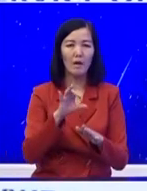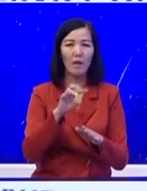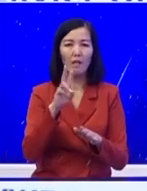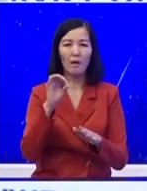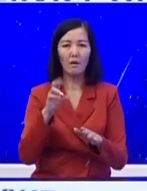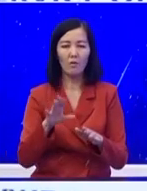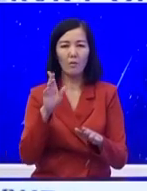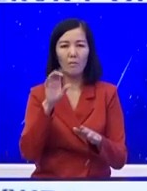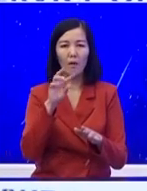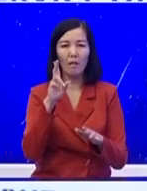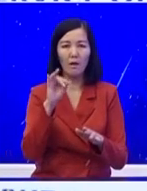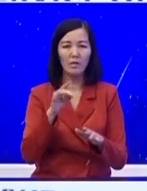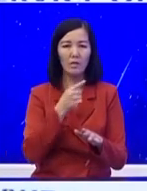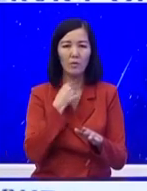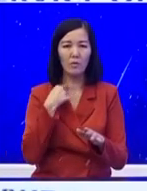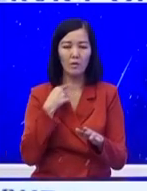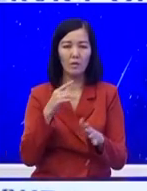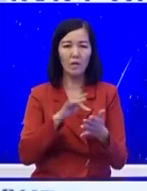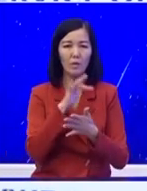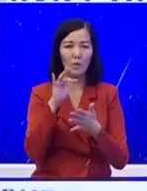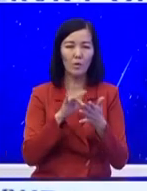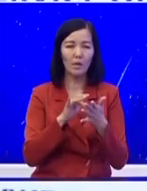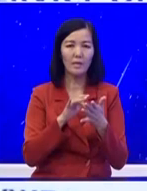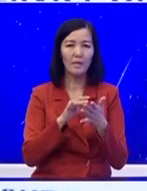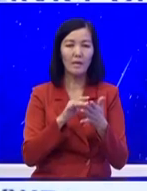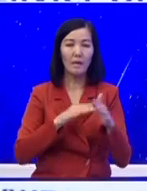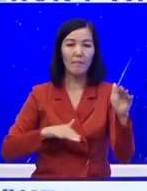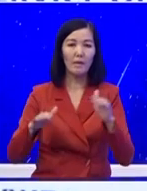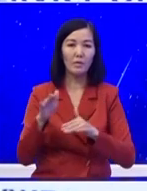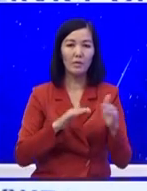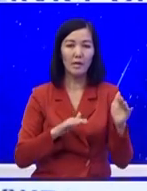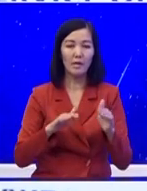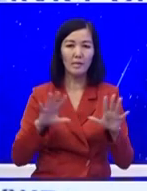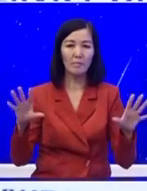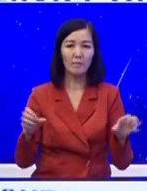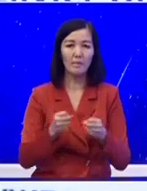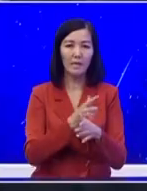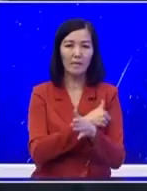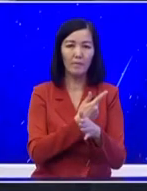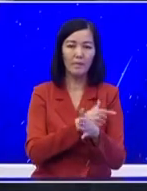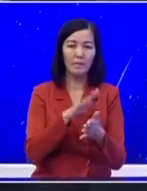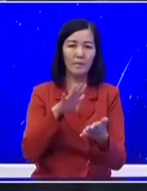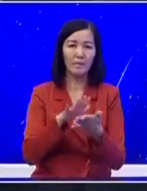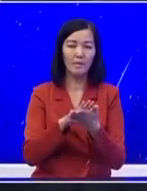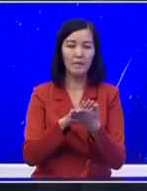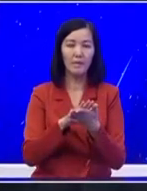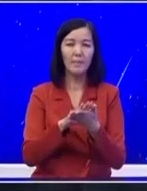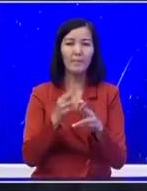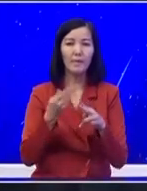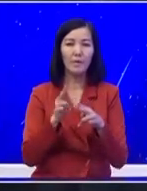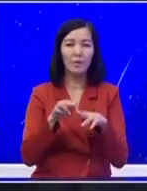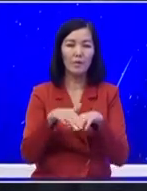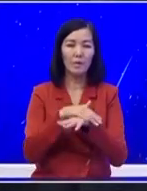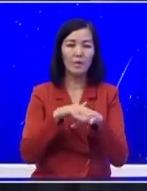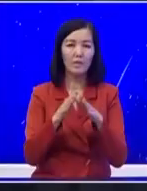Алакуль, озеро Балхаш и город Алдукурган. На данных пляжах функционируют спасательные медицинские посты. Пользуясь случаем, хочу обратиться